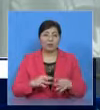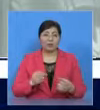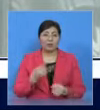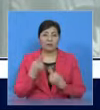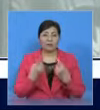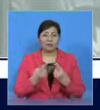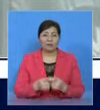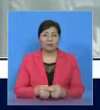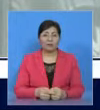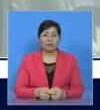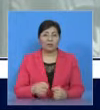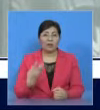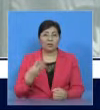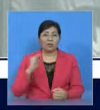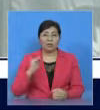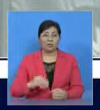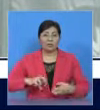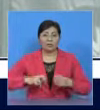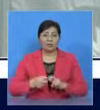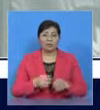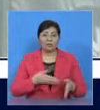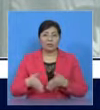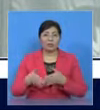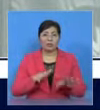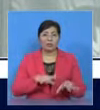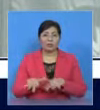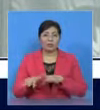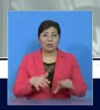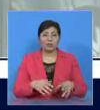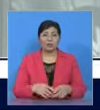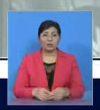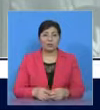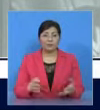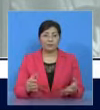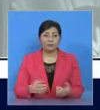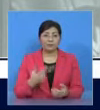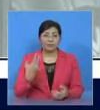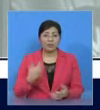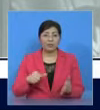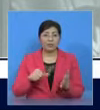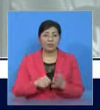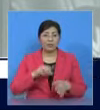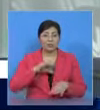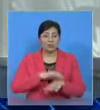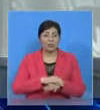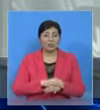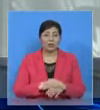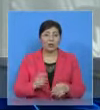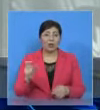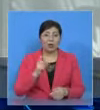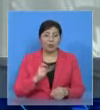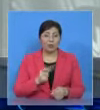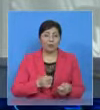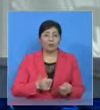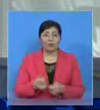выявлено более 4000 нарушений в сфере дорожного движения. Пересечено 36 фактов управления транспортным средством в